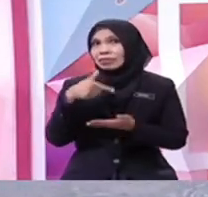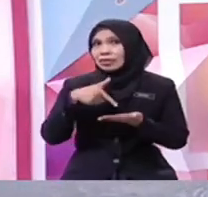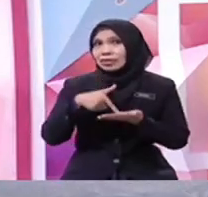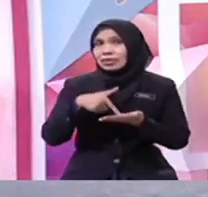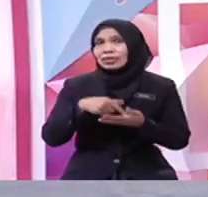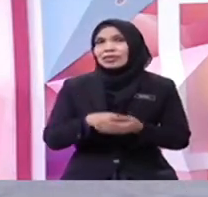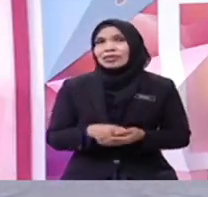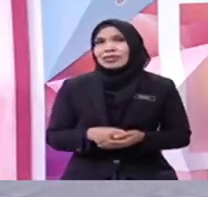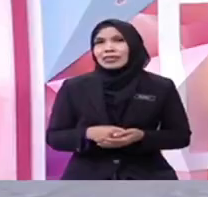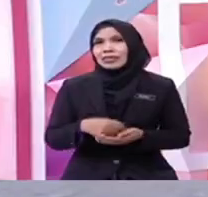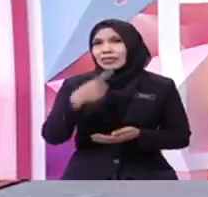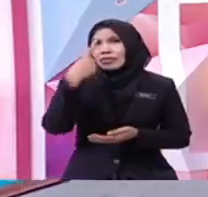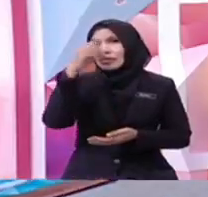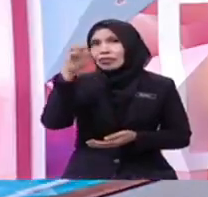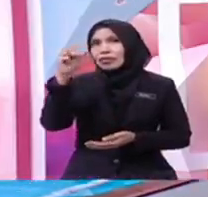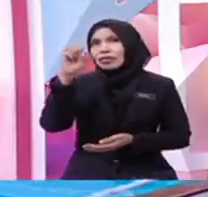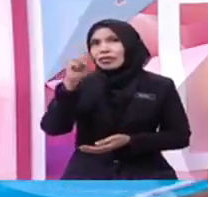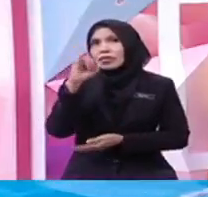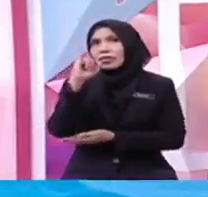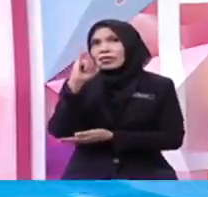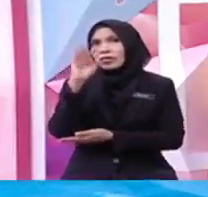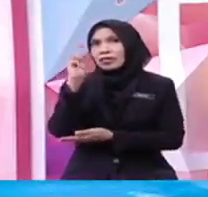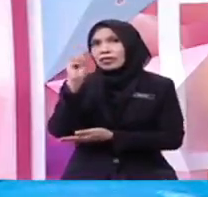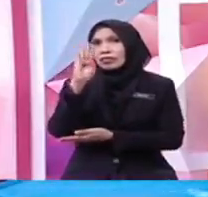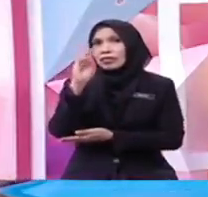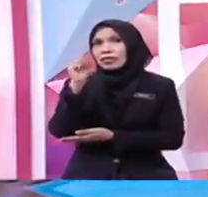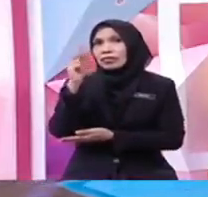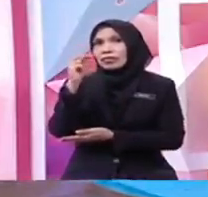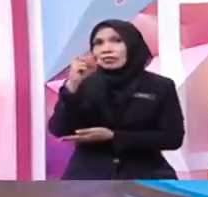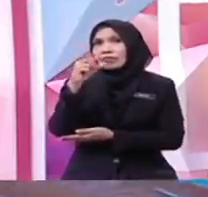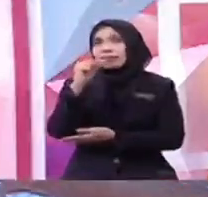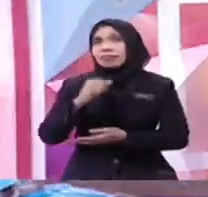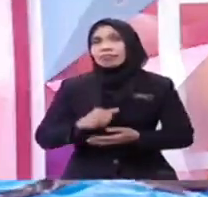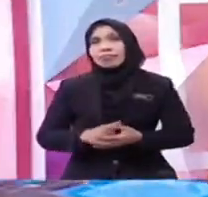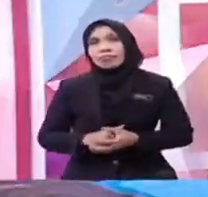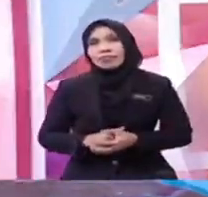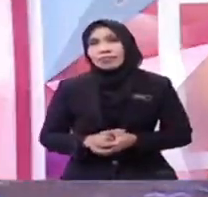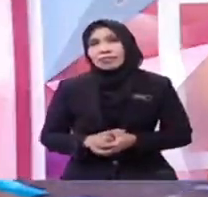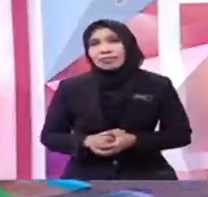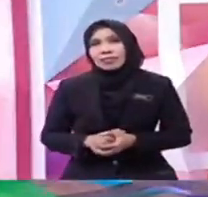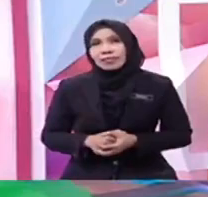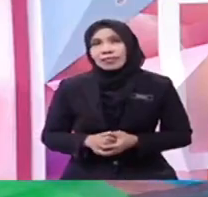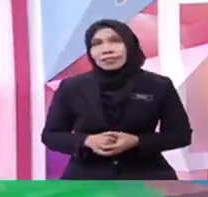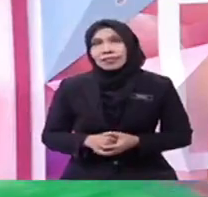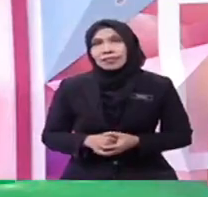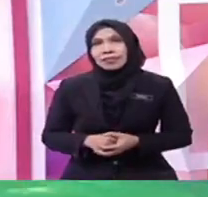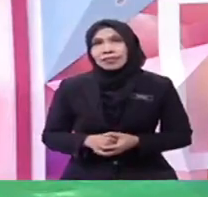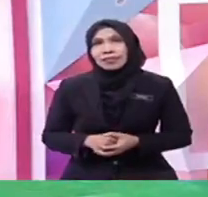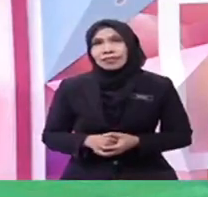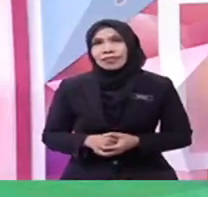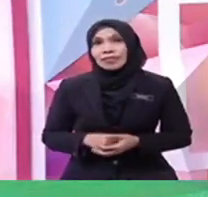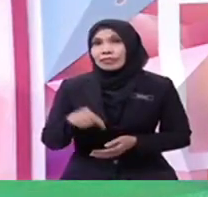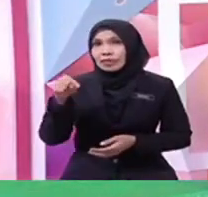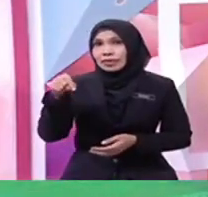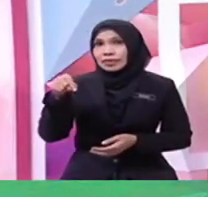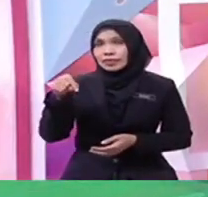untuk bereskan kita punya badan gua Oke dalam waktu Oke dan